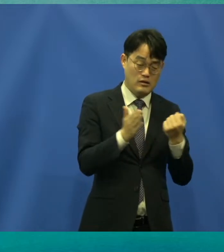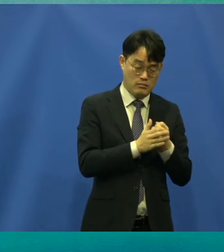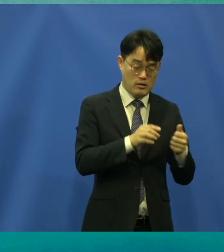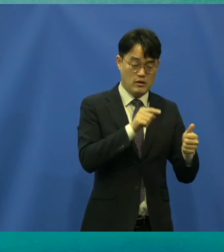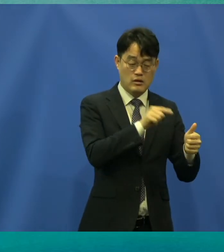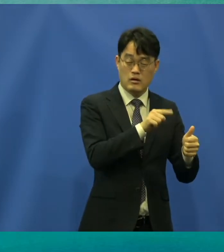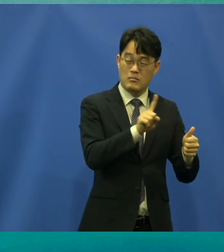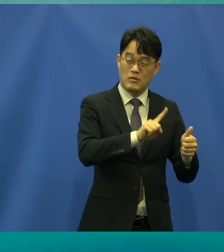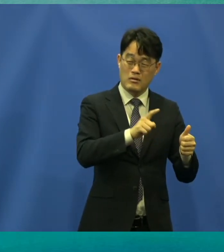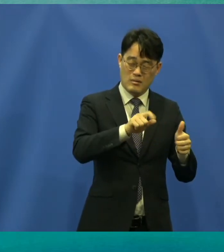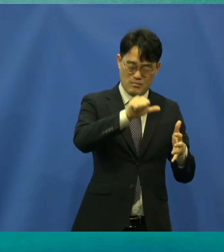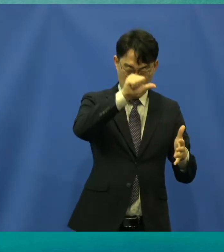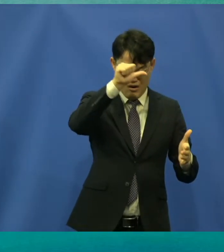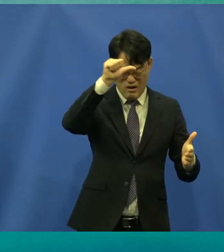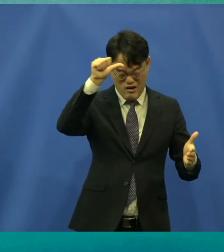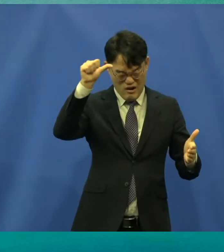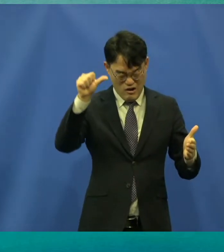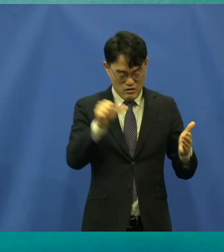남기는 거예요.